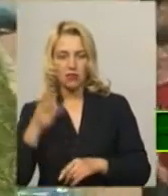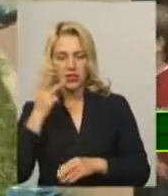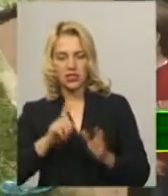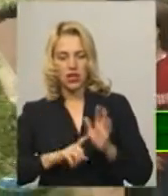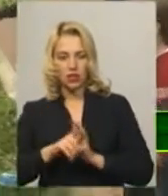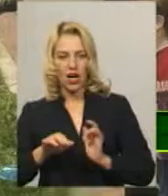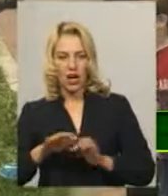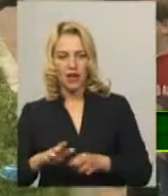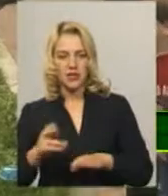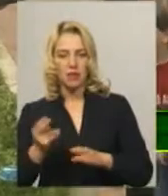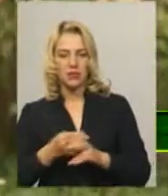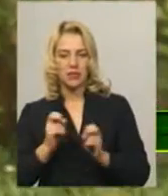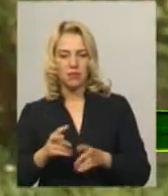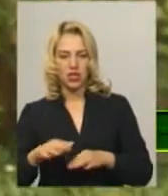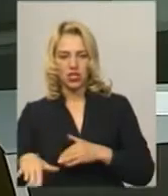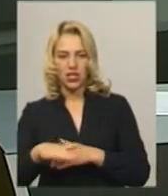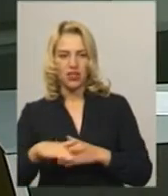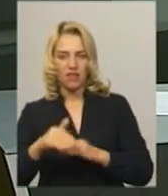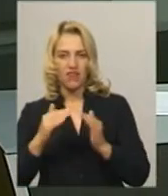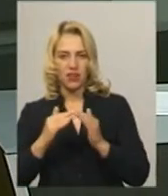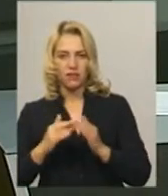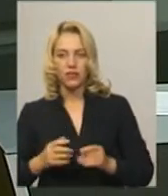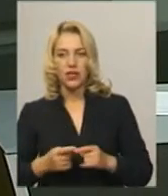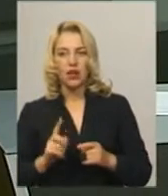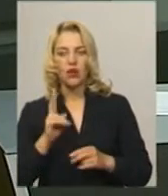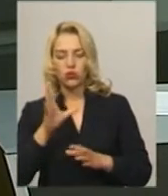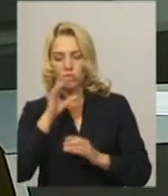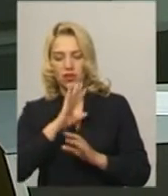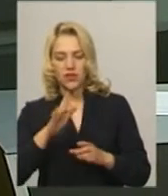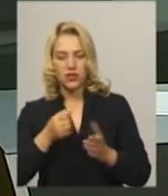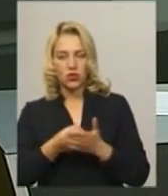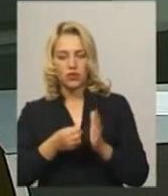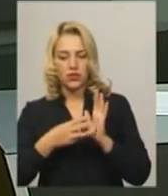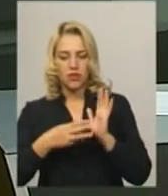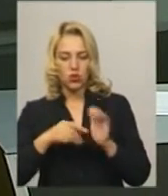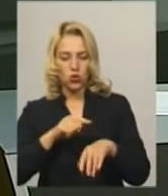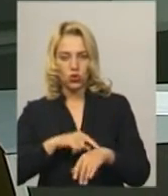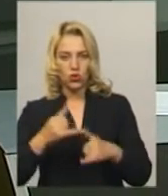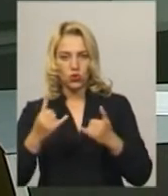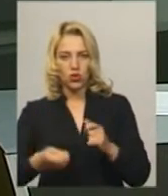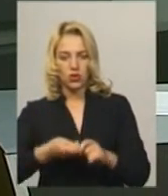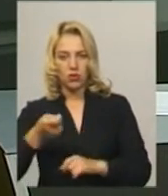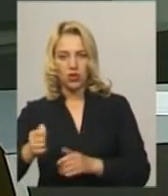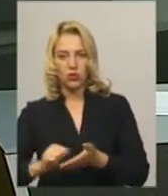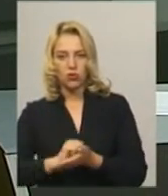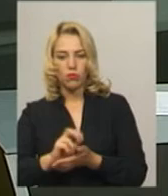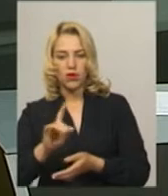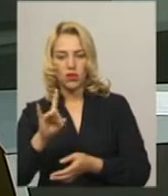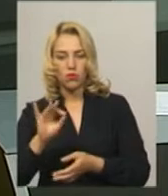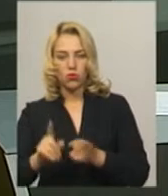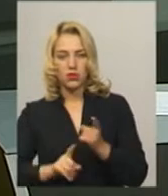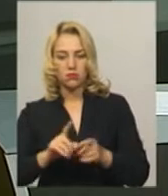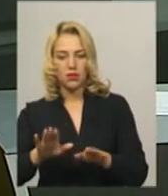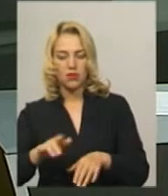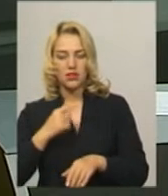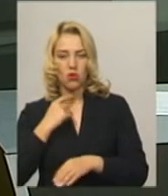акція «Безпечний двір, безпечне місто». Ті, хто не встиг до 18-ї години сьогодні подати документи про зміну місця